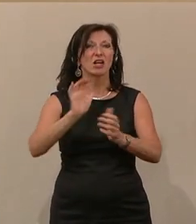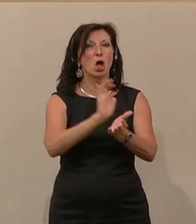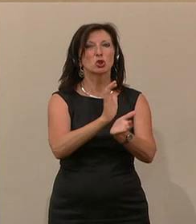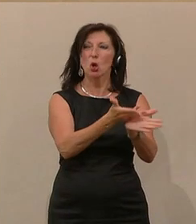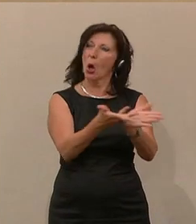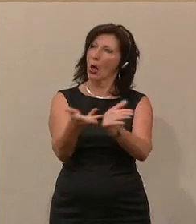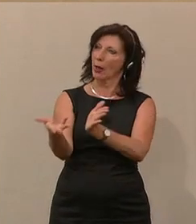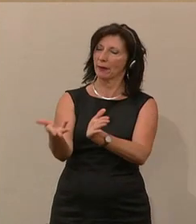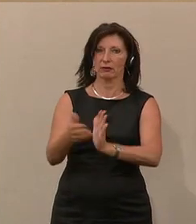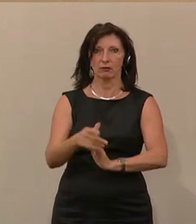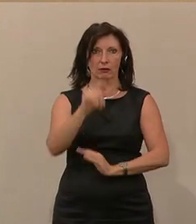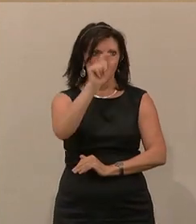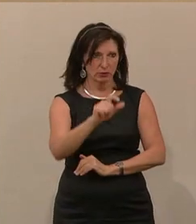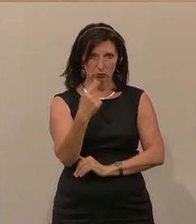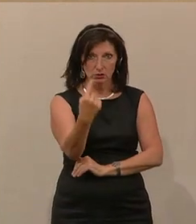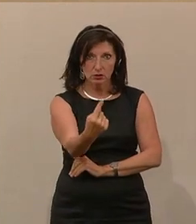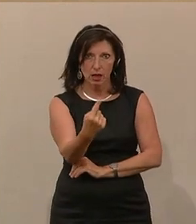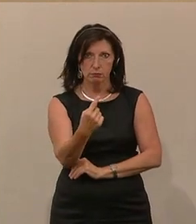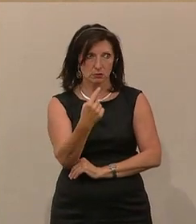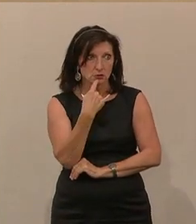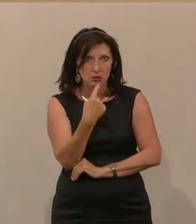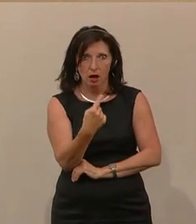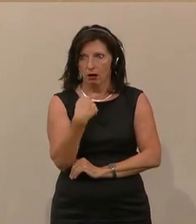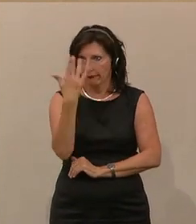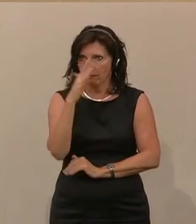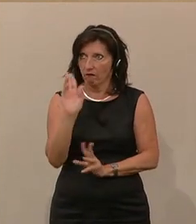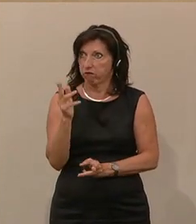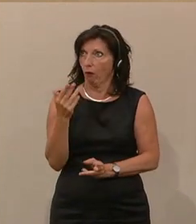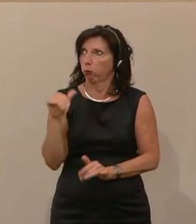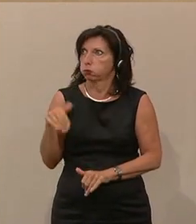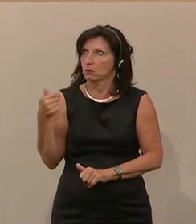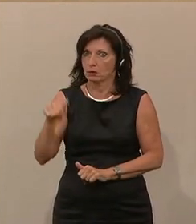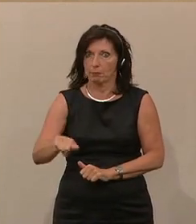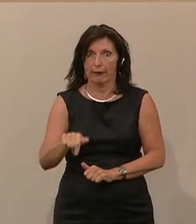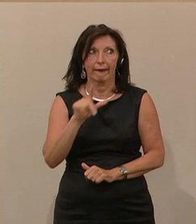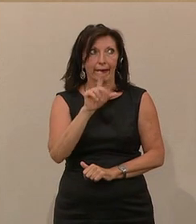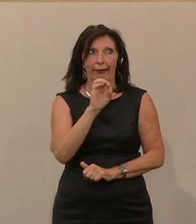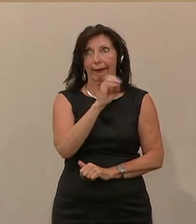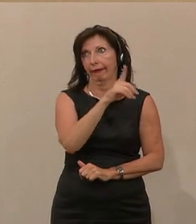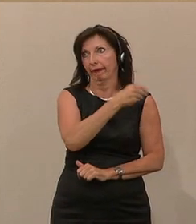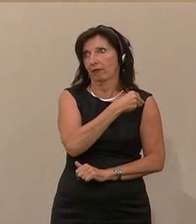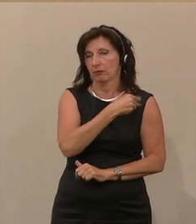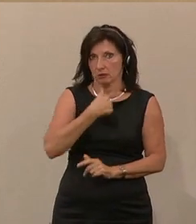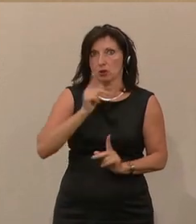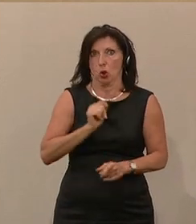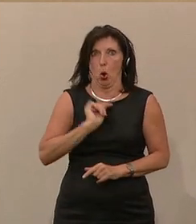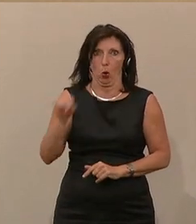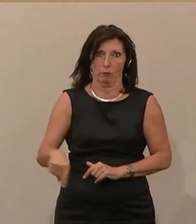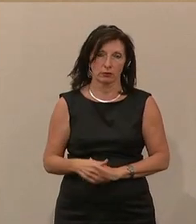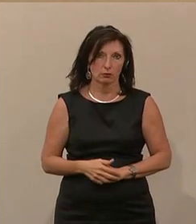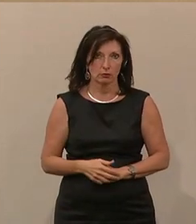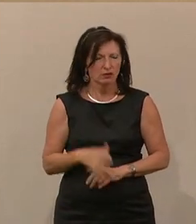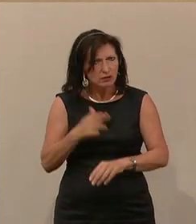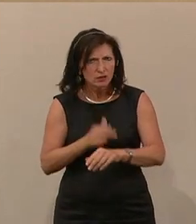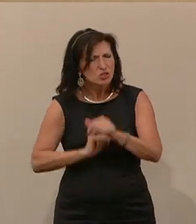sagen ich weiß gar nicht warum ich hier bin daher doch zuletzt hat mir gesagt sie soll hier herkommen die